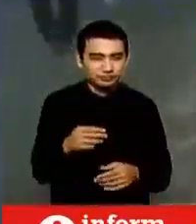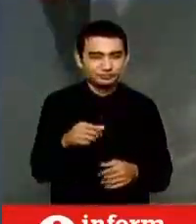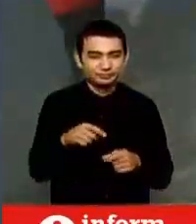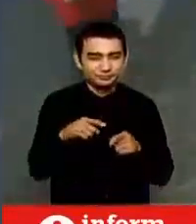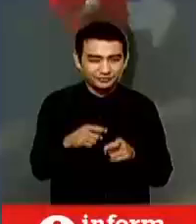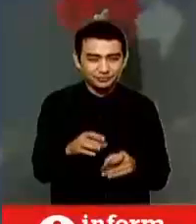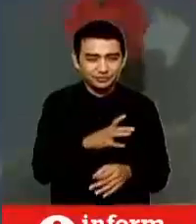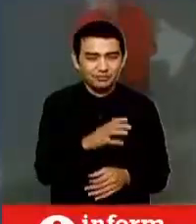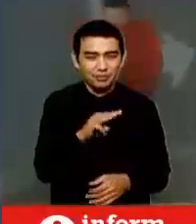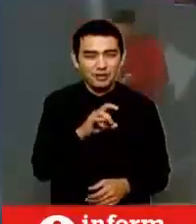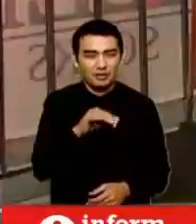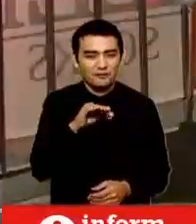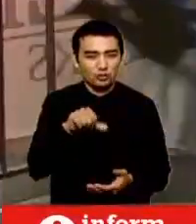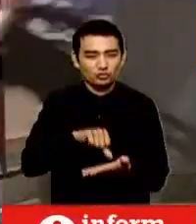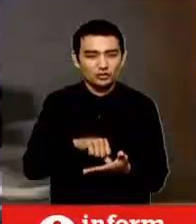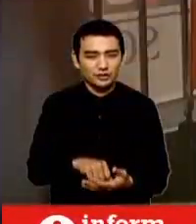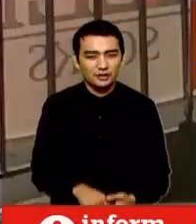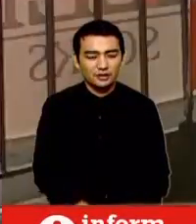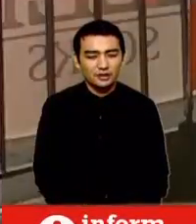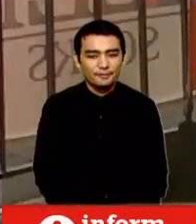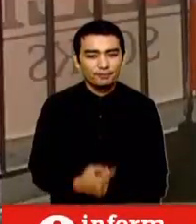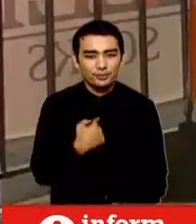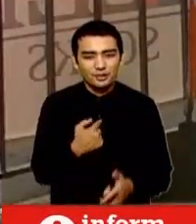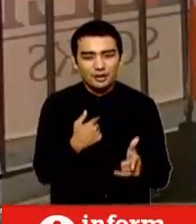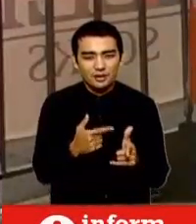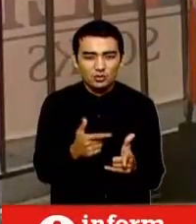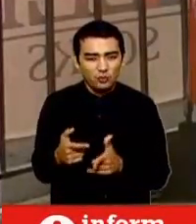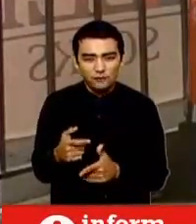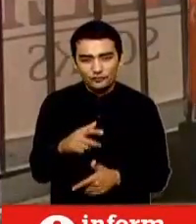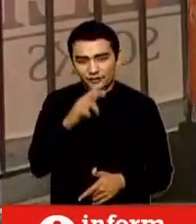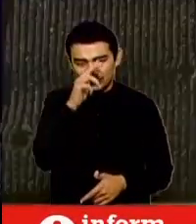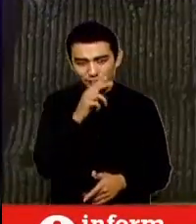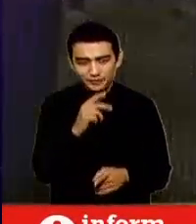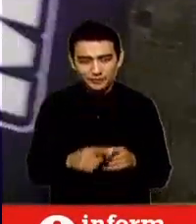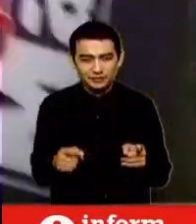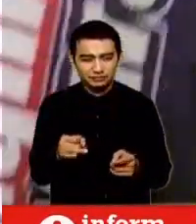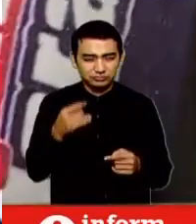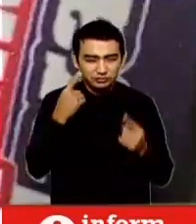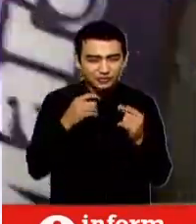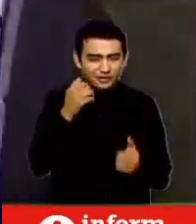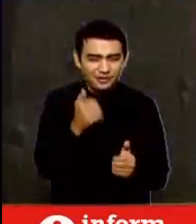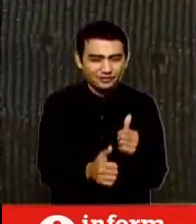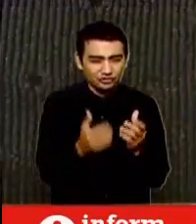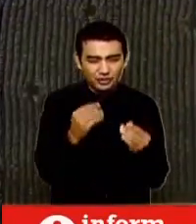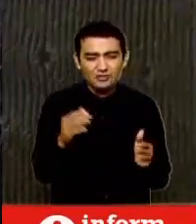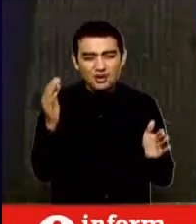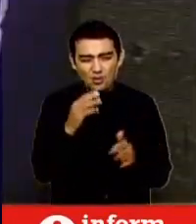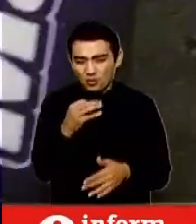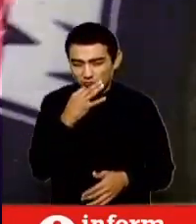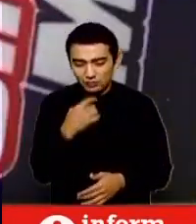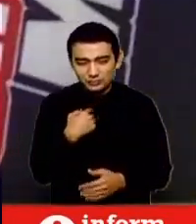и международных марафонов мы готовились к этому забегу более 3 месяцев основательно каждый день в любую погоду